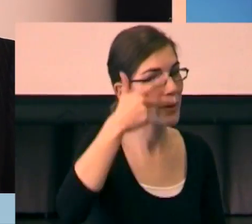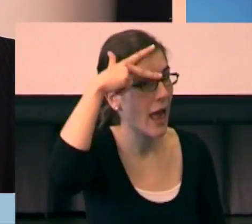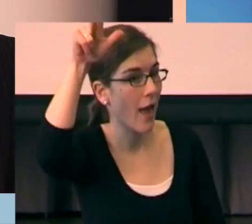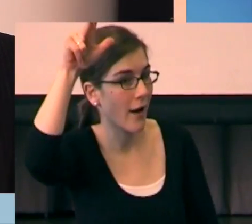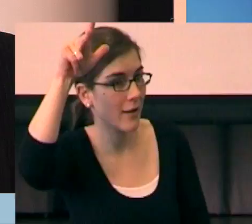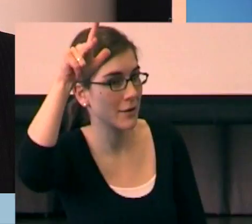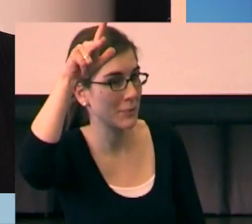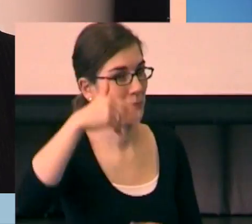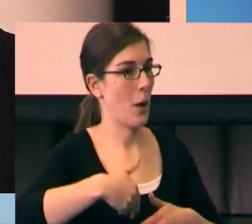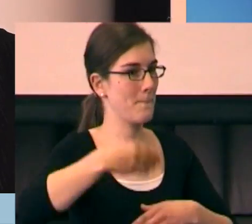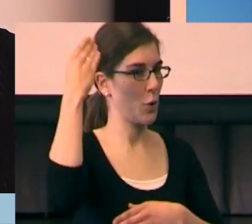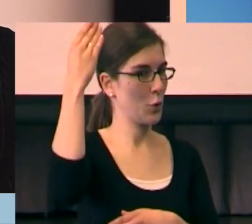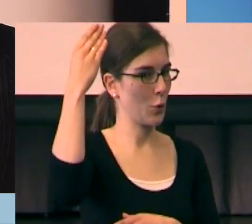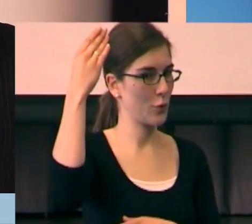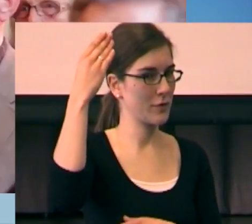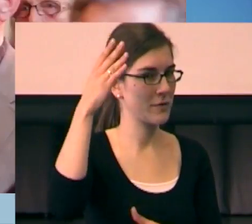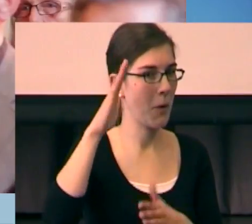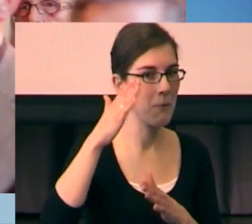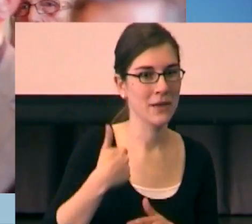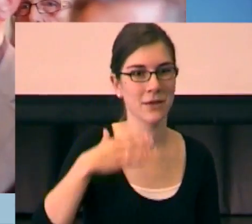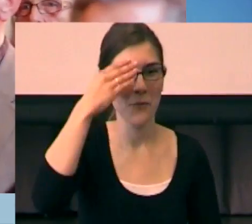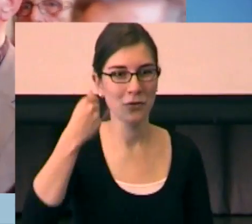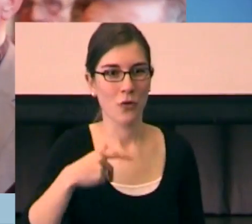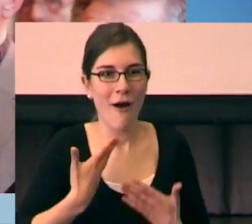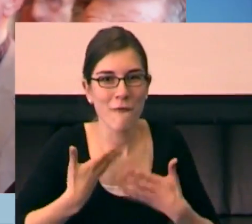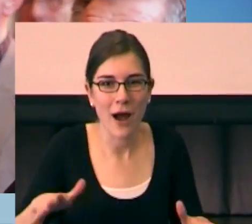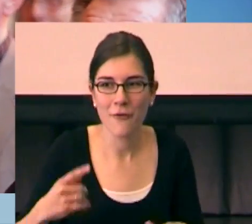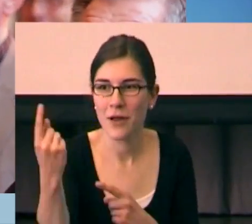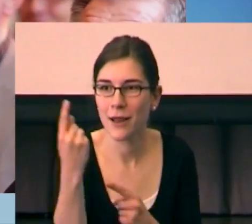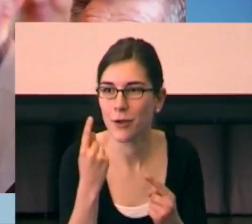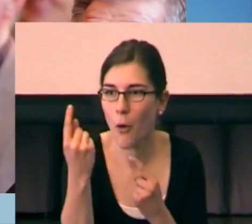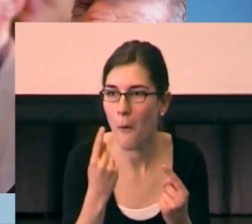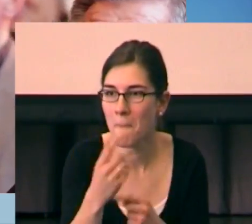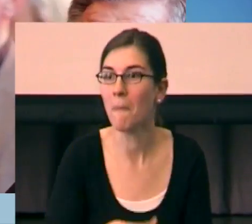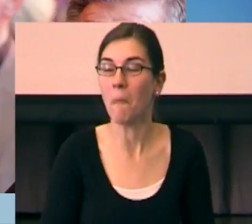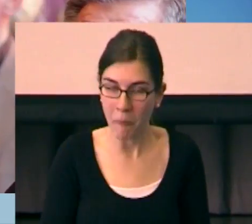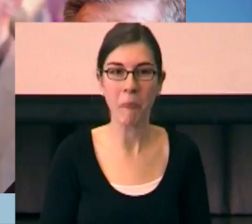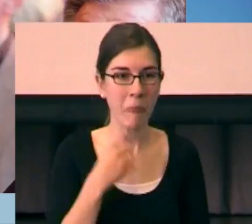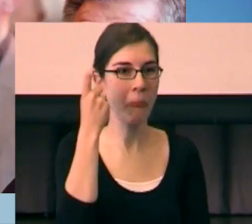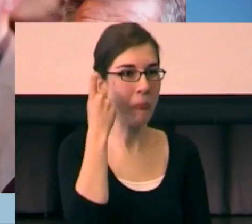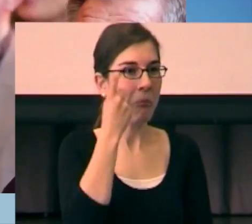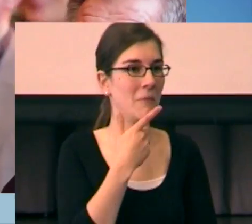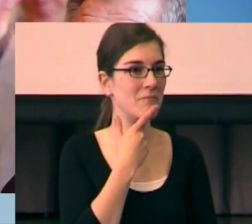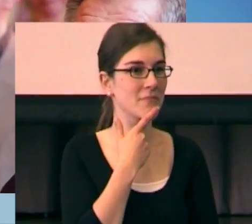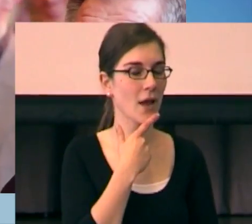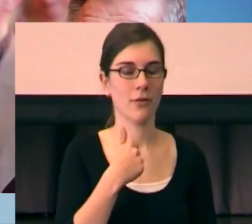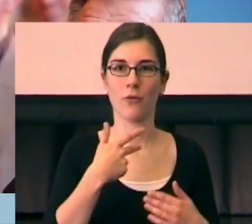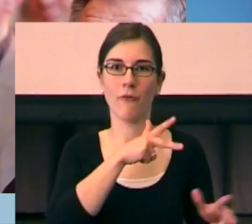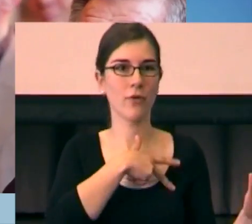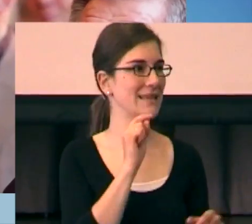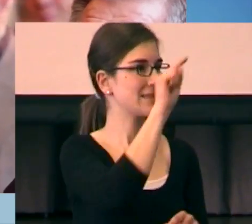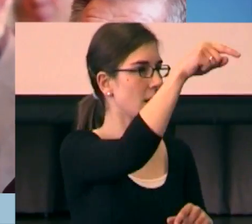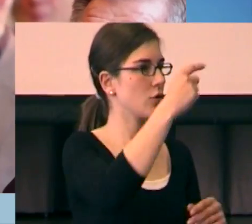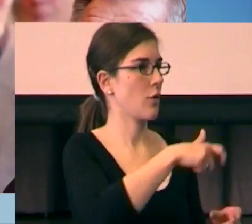mit und ohne Frau, manche sind sogar freiwillig gekommen, muss ja sein bei der Menge. Der Saal ist übervoll, draußen stehen